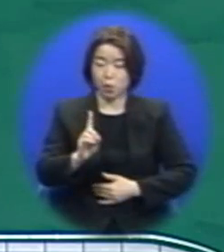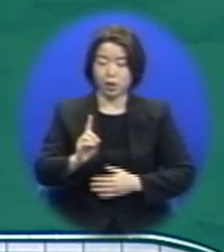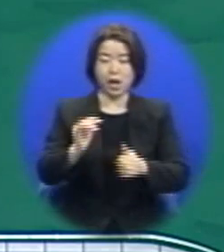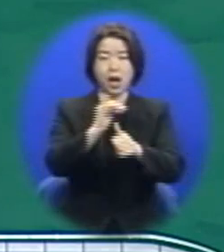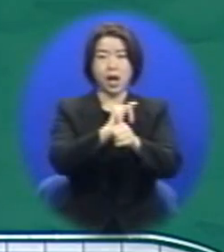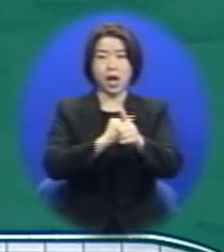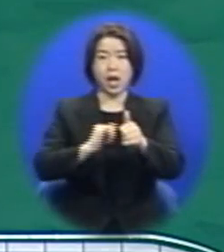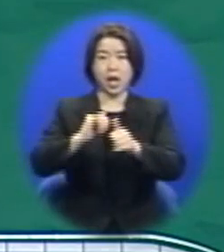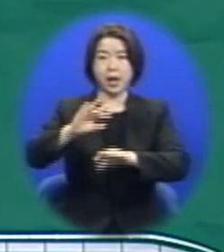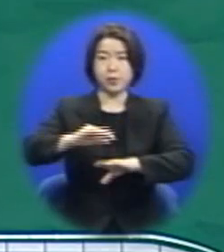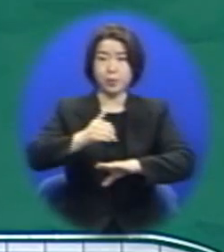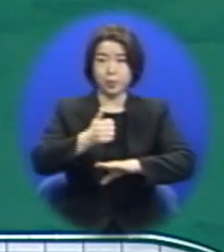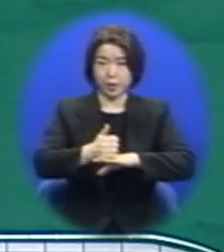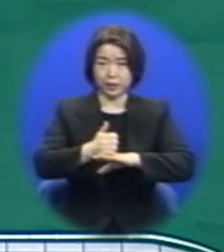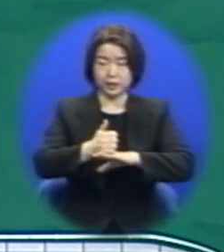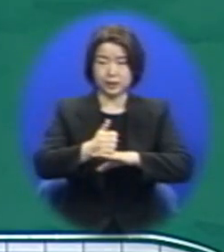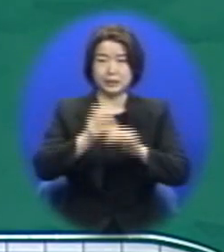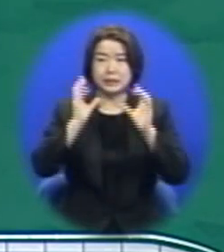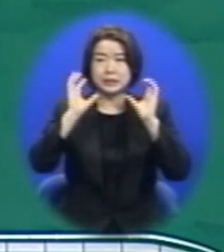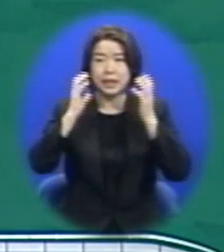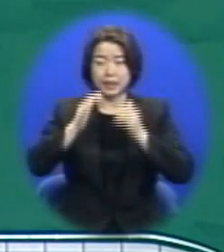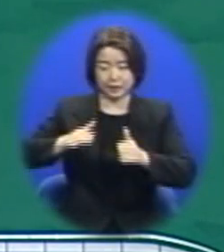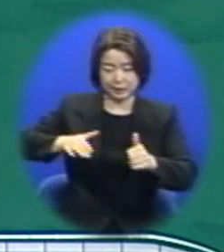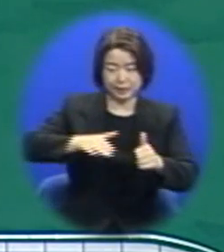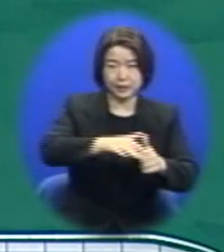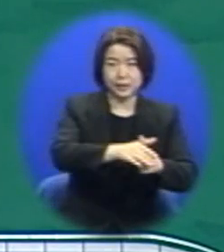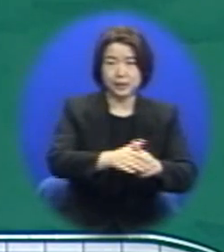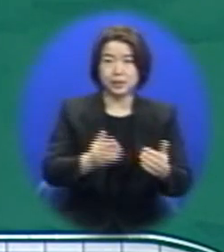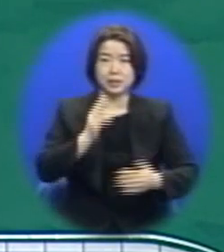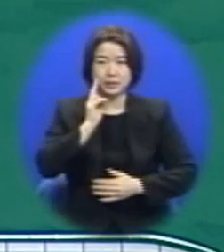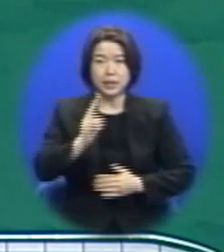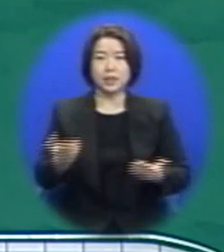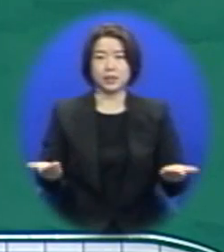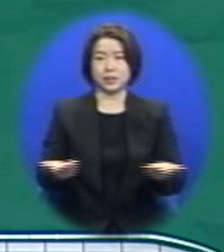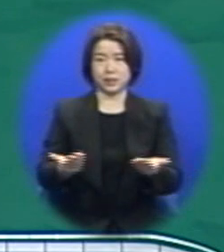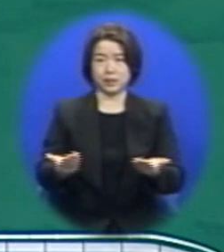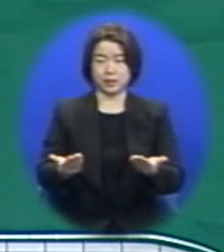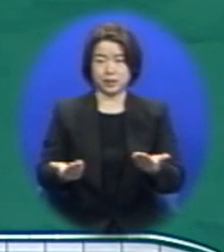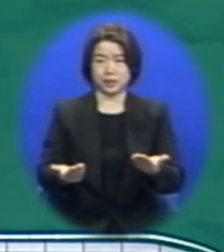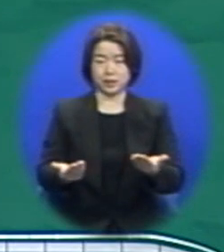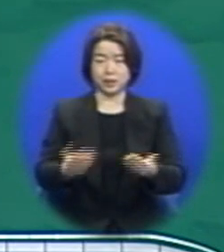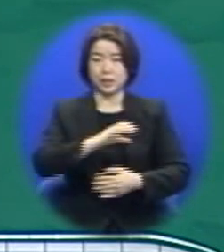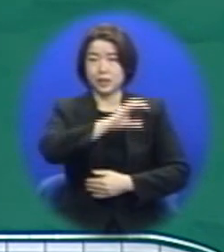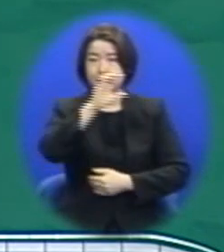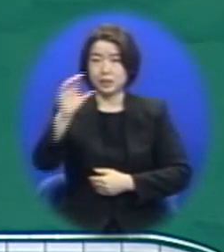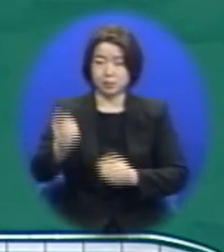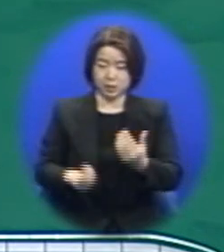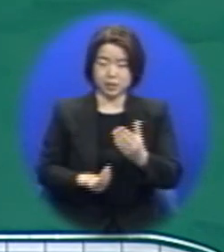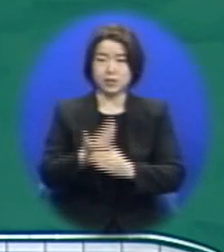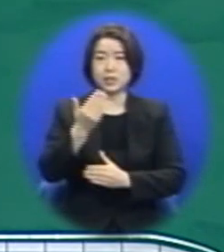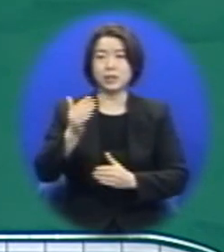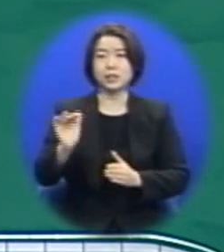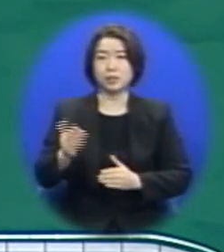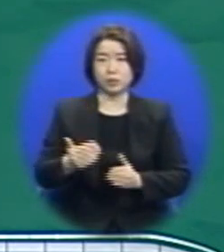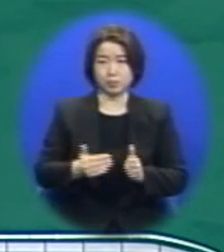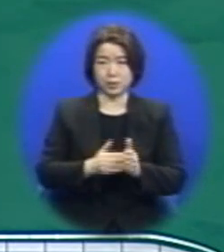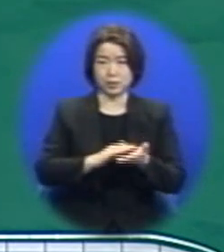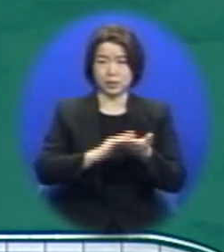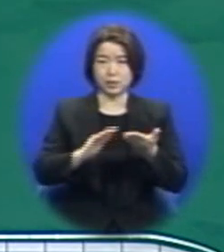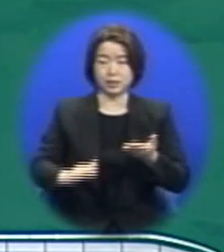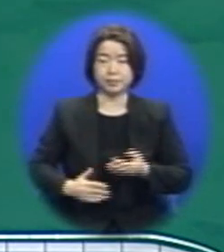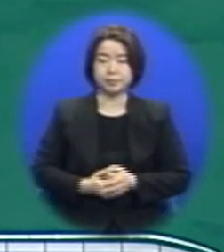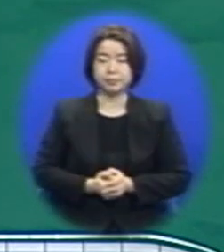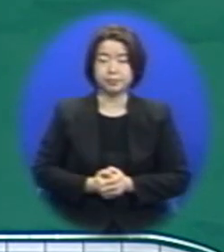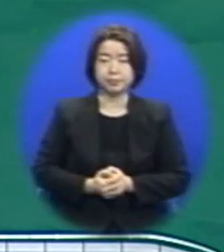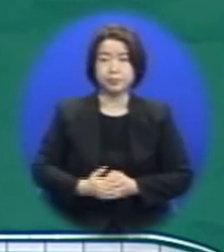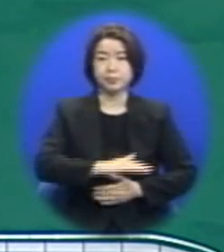헤롯이 유아 살해를 하는 끔찍한 사건이 크리스마스에 일어납니다.